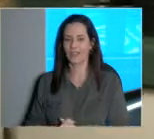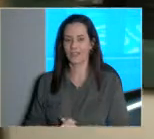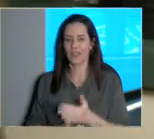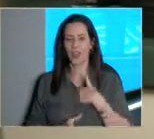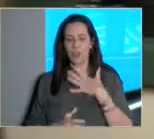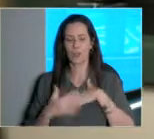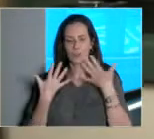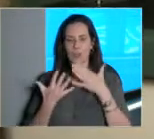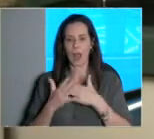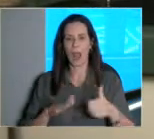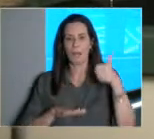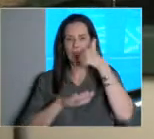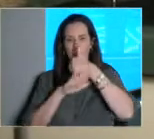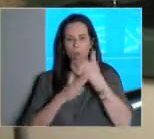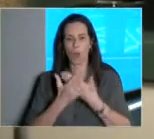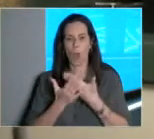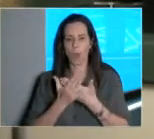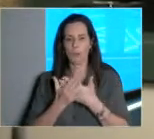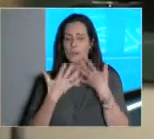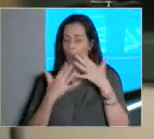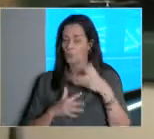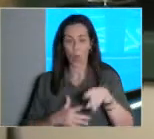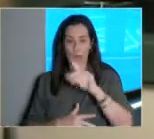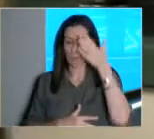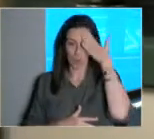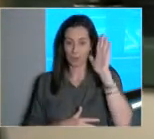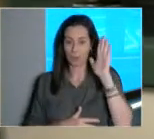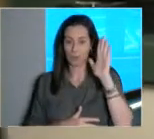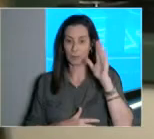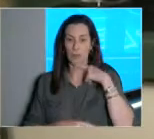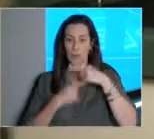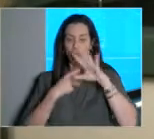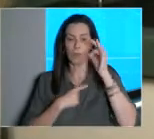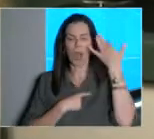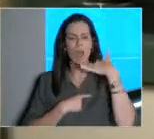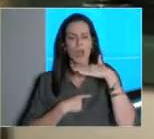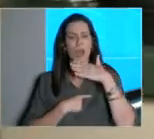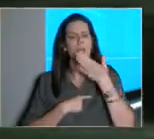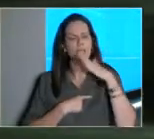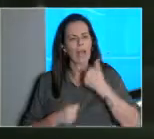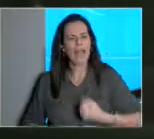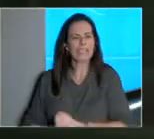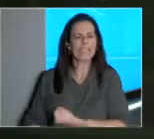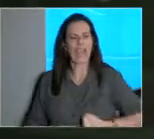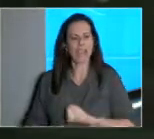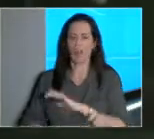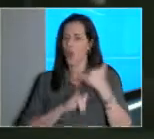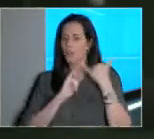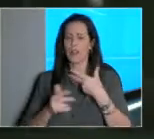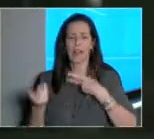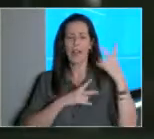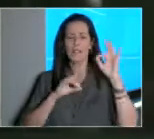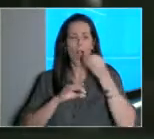אני רוצה לספר לכם על מנהיגות מוכחת. סיפור שאולי אתם לא מכירים. בשנות ה-50 היה בארץ צנע. לא היה יבוא, לא היה